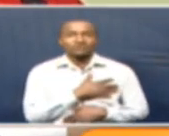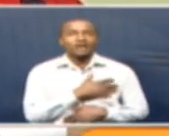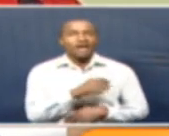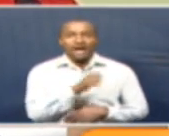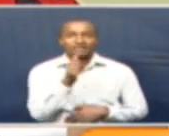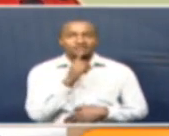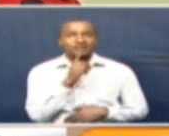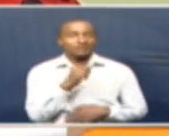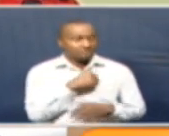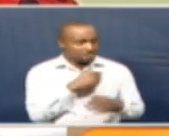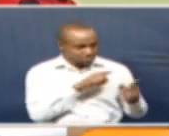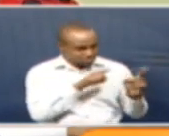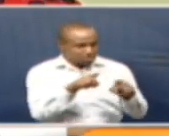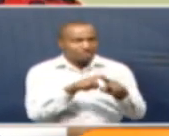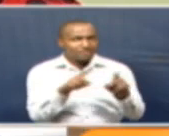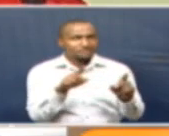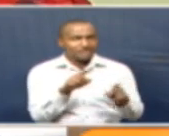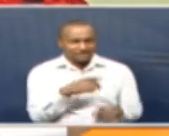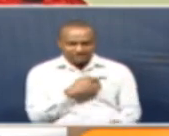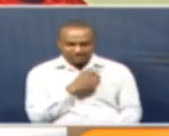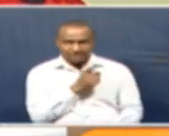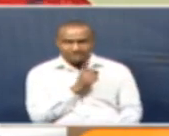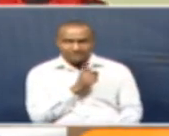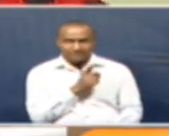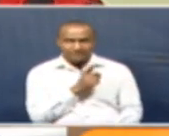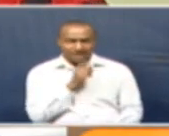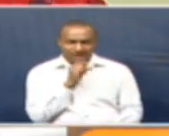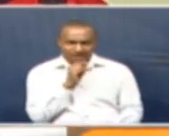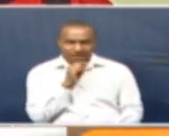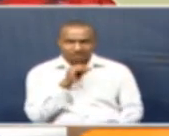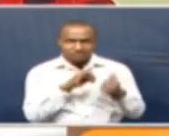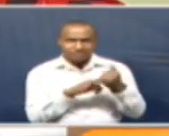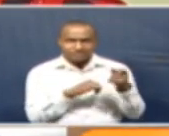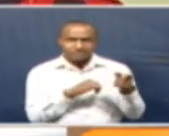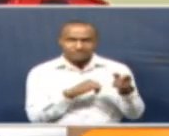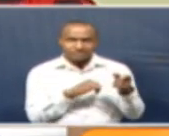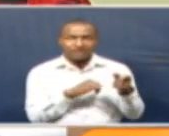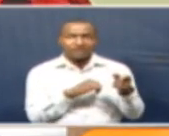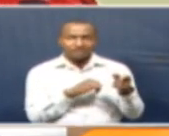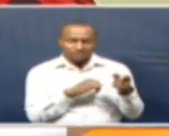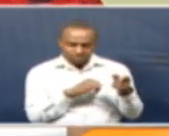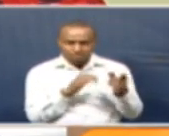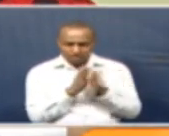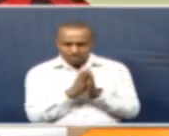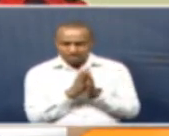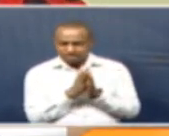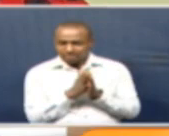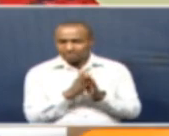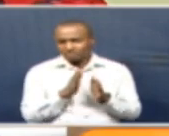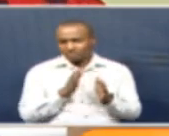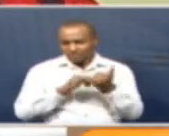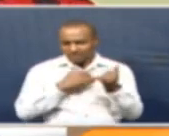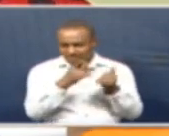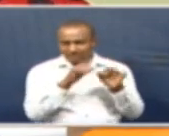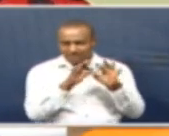nimekaribishwa mahali, lakini mimi ninasema kwamba yule bwana ni ukoo mke wa babangu ambaye aliolewa na babake. Kwa